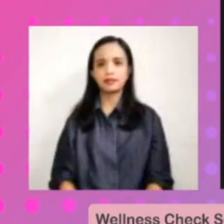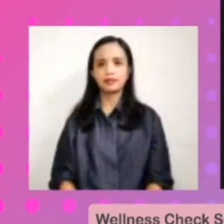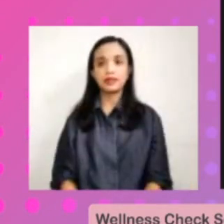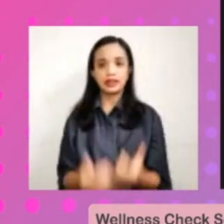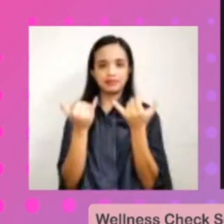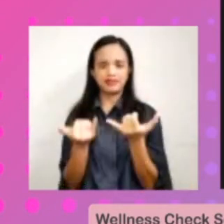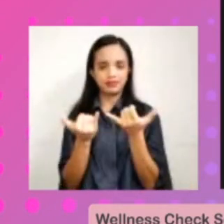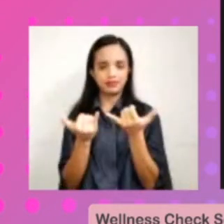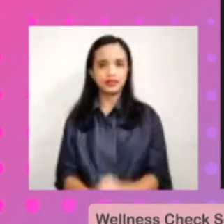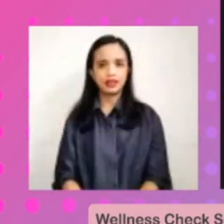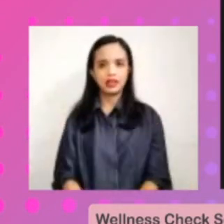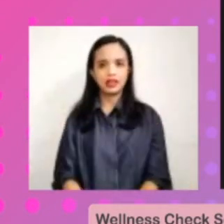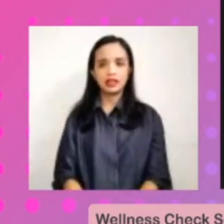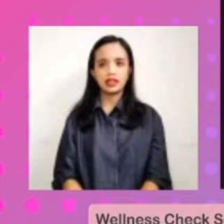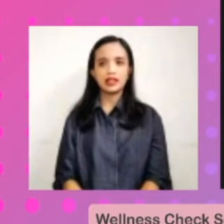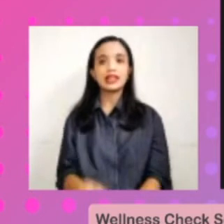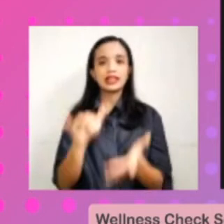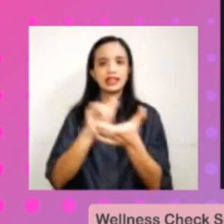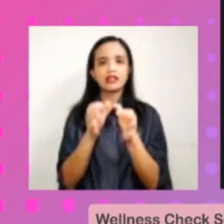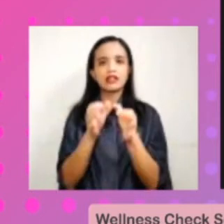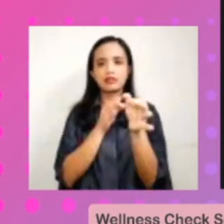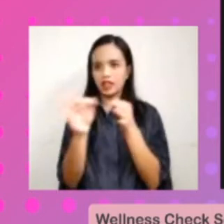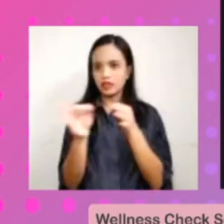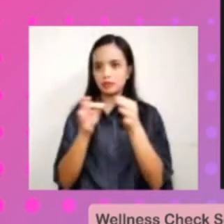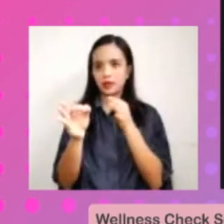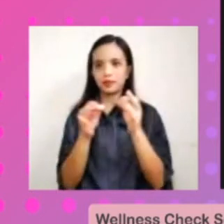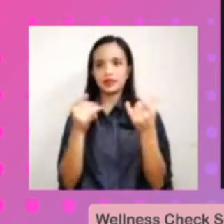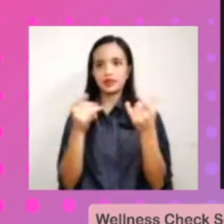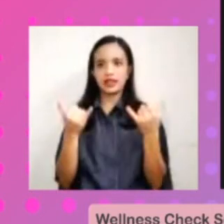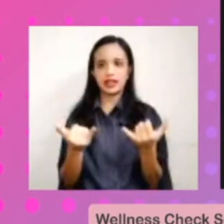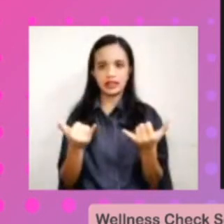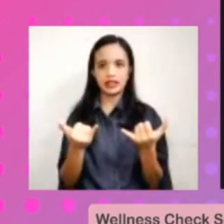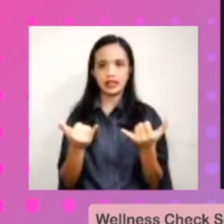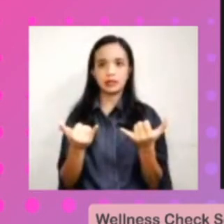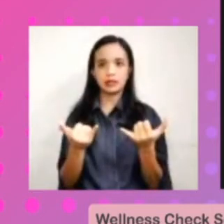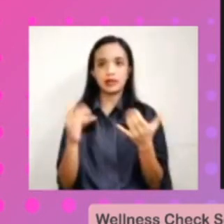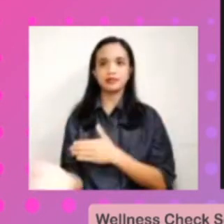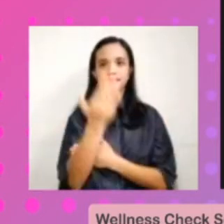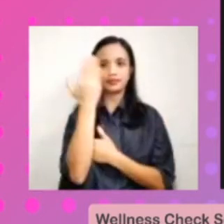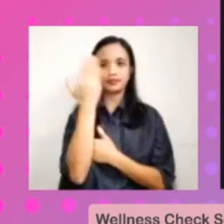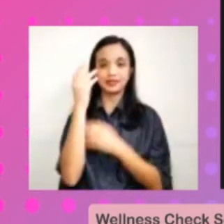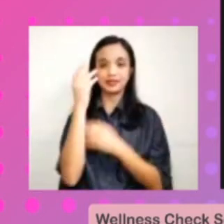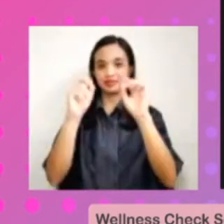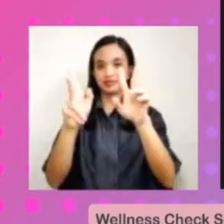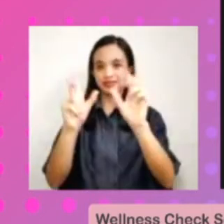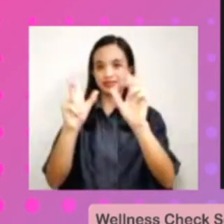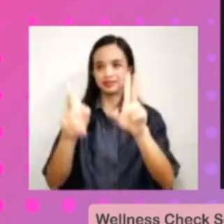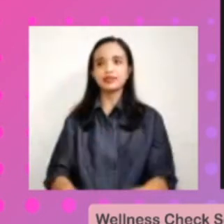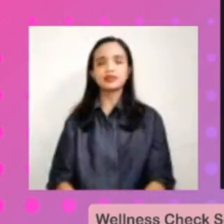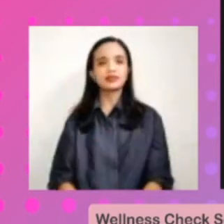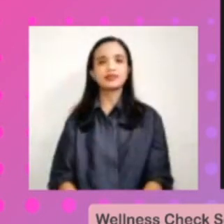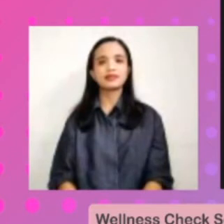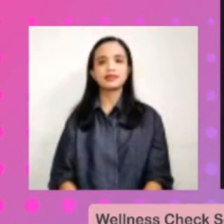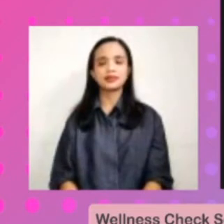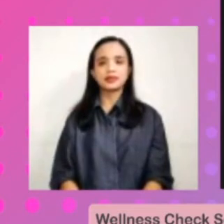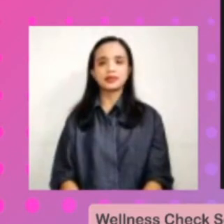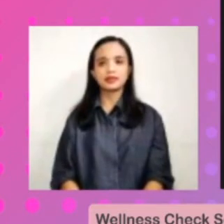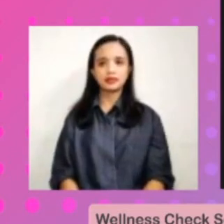inipon natin para naman meron tayong pag-usapan ngayong umaga. Kasi I believe no, napakahalaga talaga ng physical